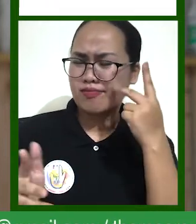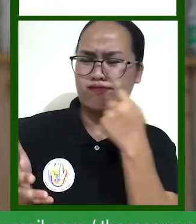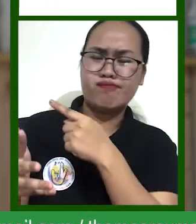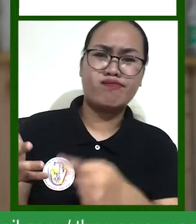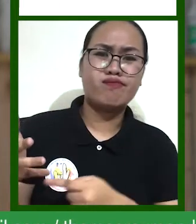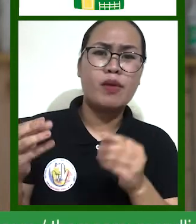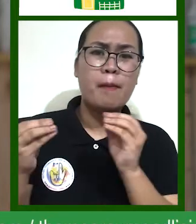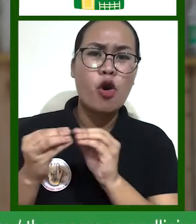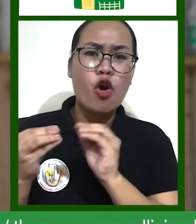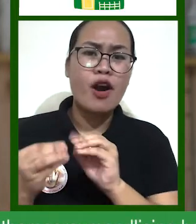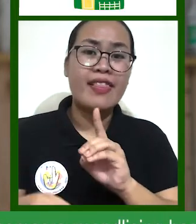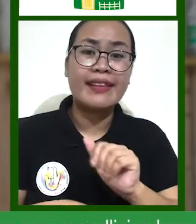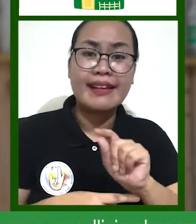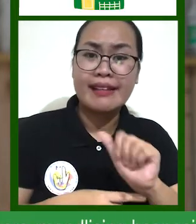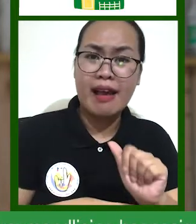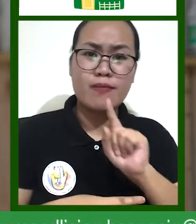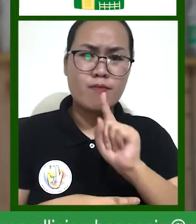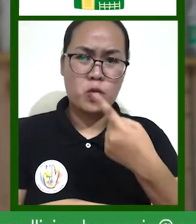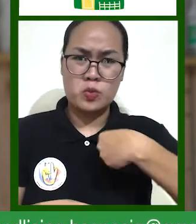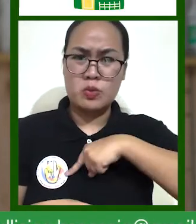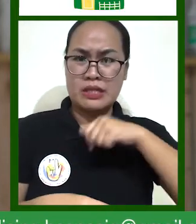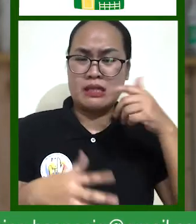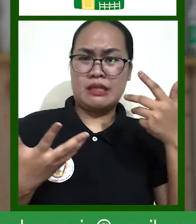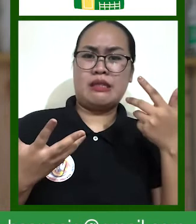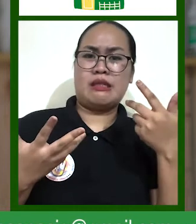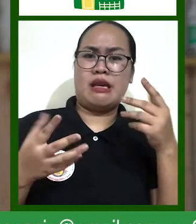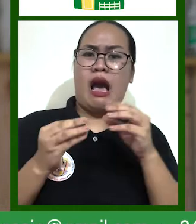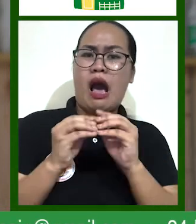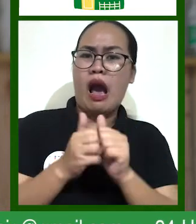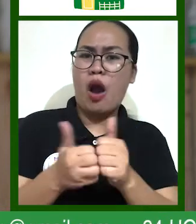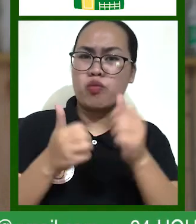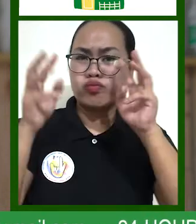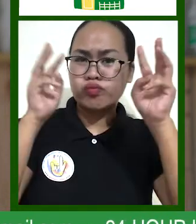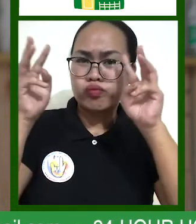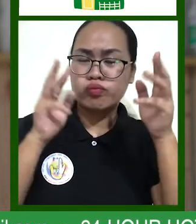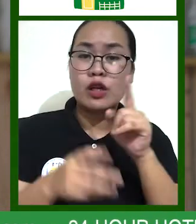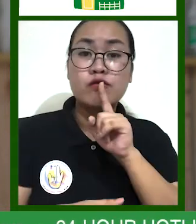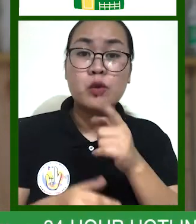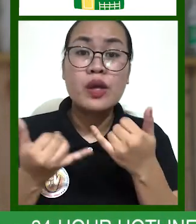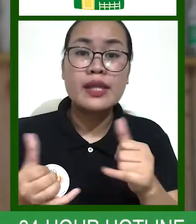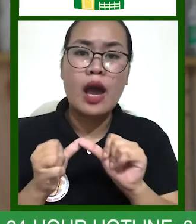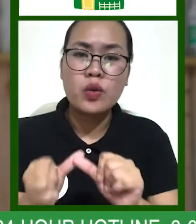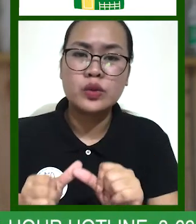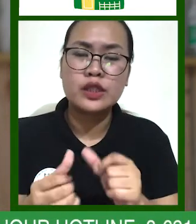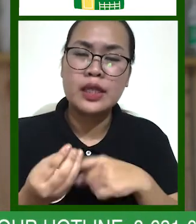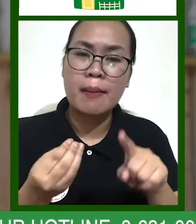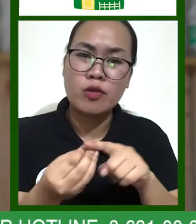talaga. Ang sa akin lamang po, no, let us continue sa ating pag-iingat. No, hindi natin